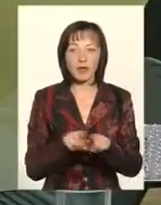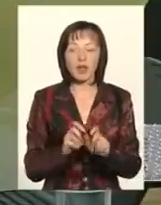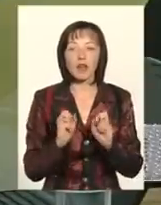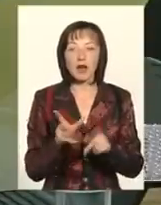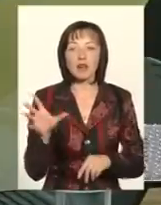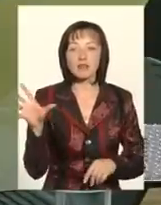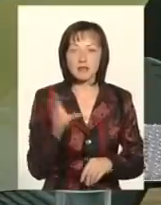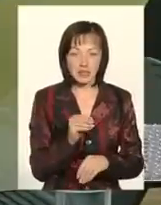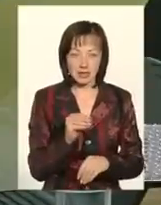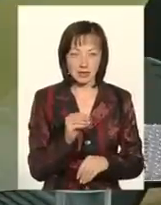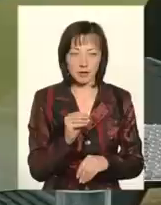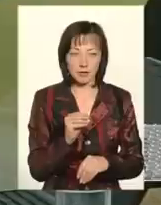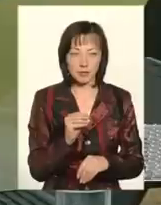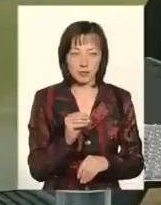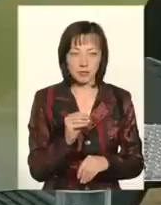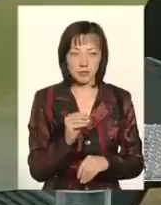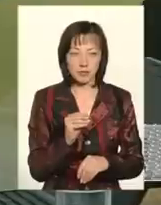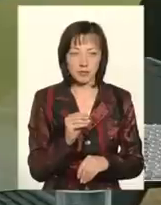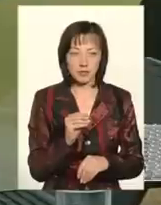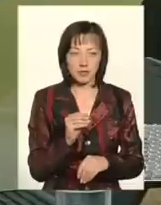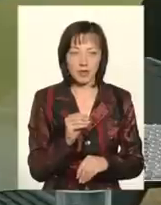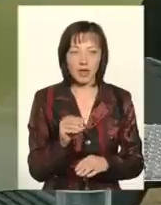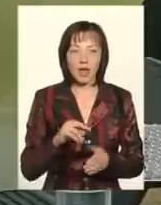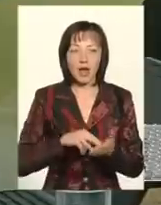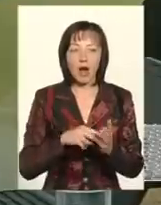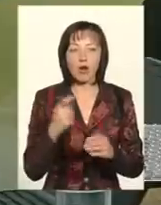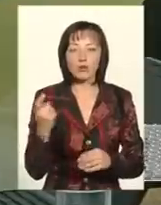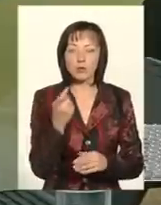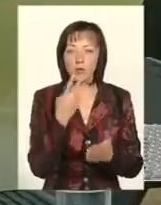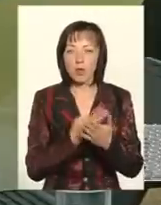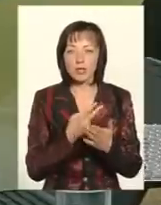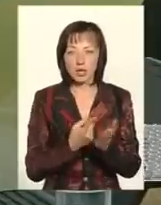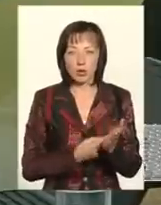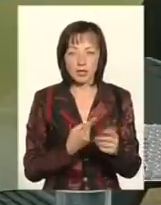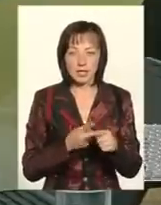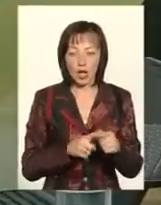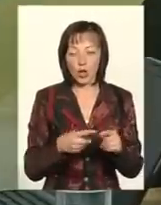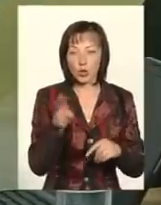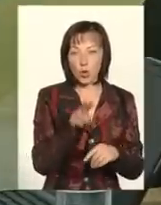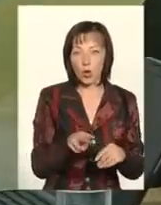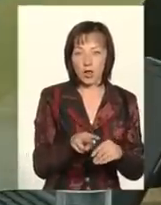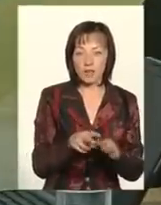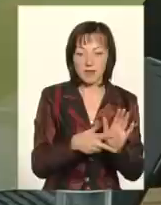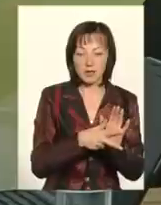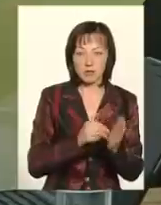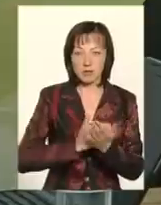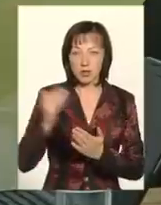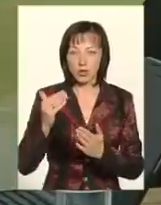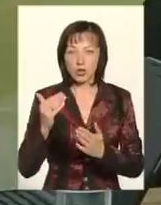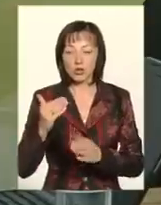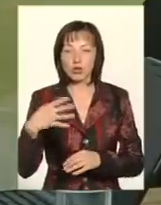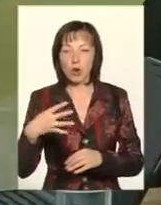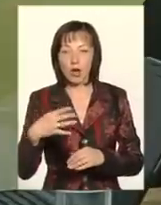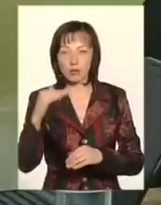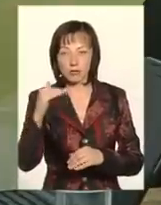всі е економічні показники вони доказують це долар з вісьми виріс до 40 потім опустили до